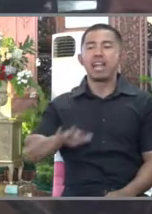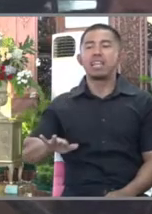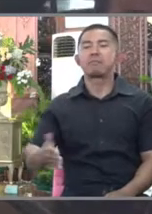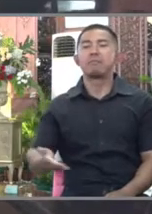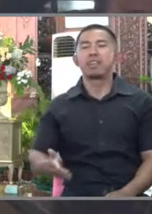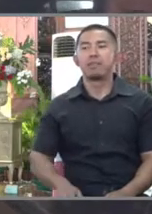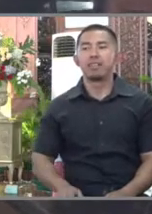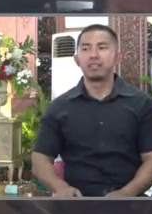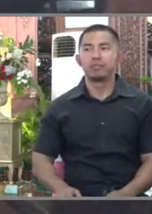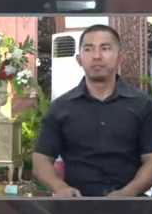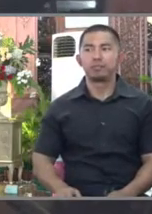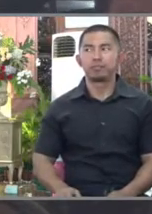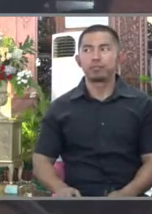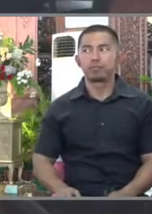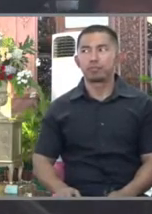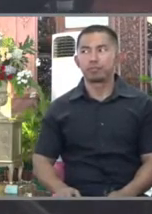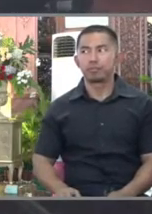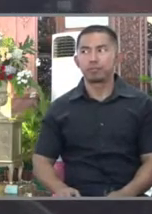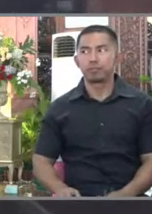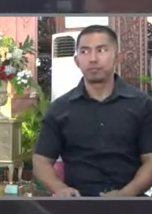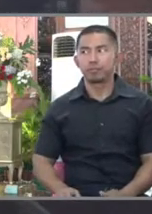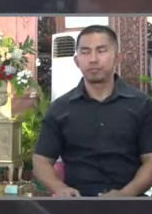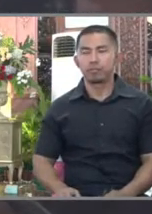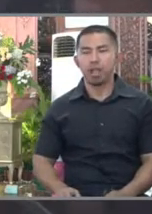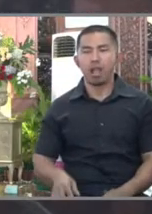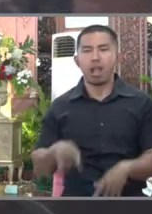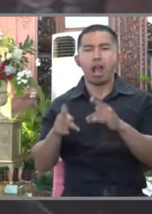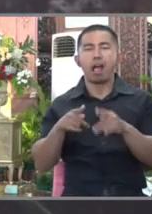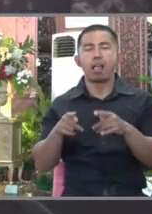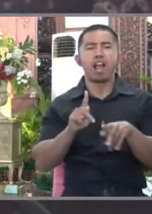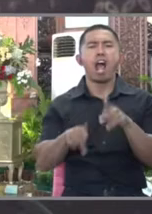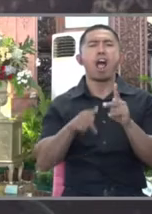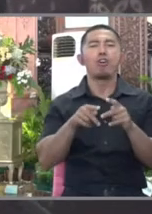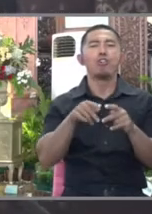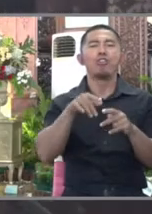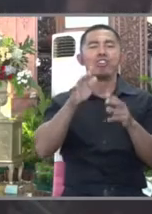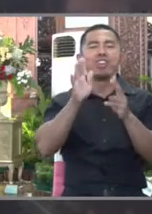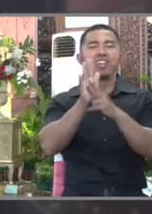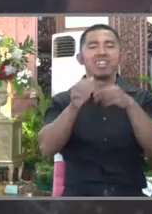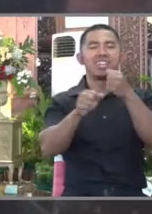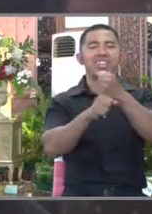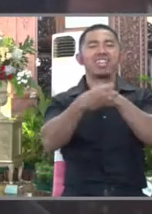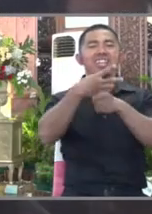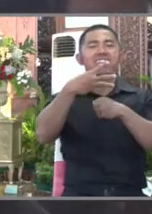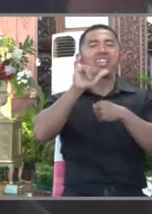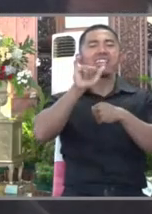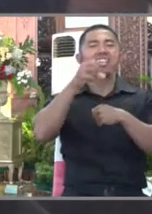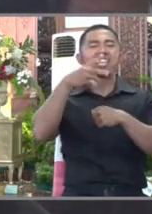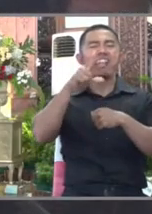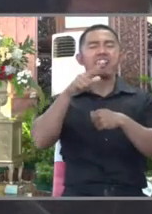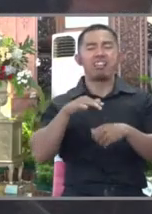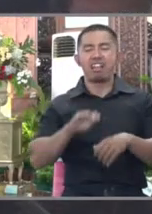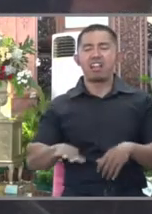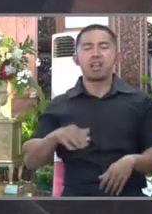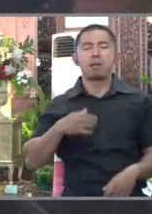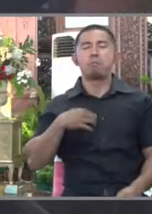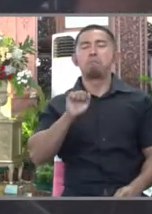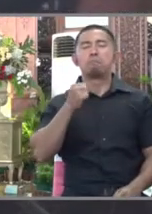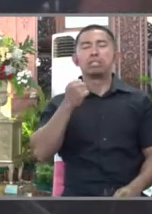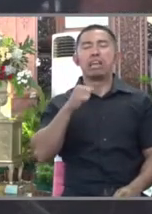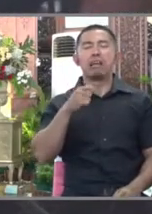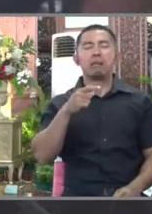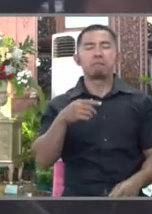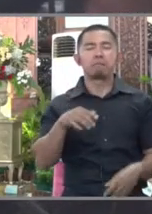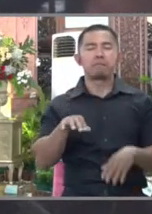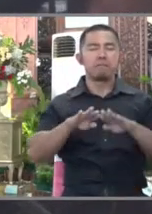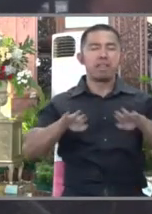gimana. Dia kalau masih nekat gitu. Kalau ngeyel, Pak. Ya namanya anak-anak kan belum bisa membedakan mana yang benar dan mana